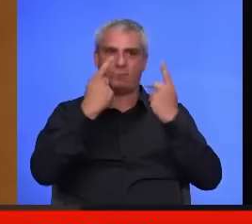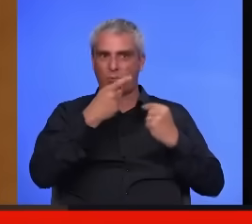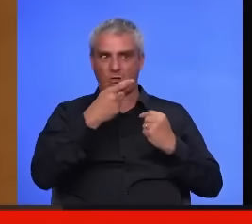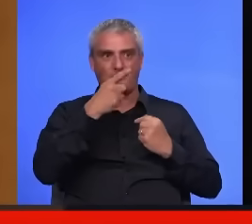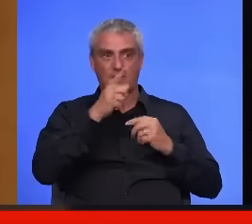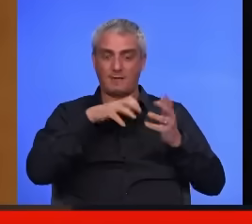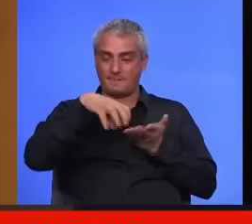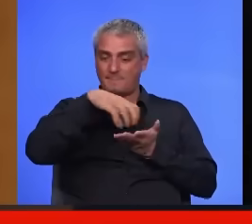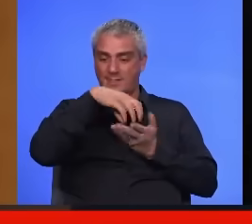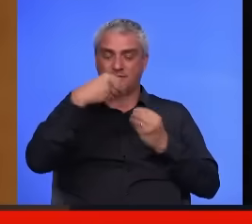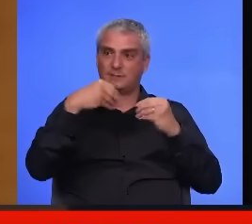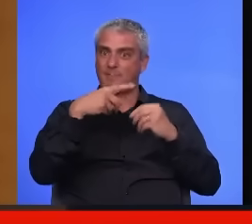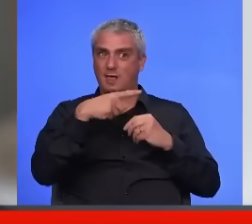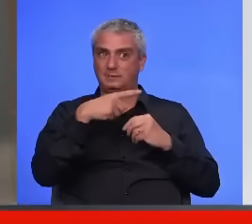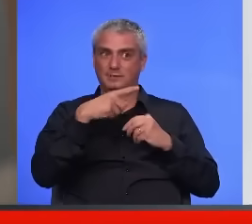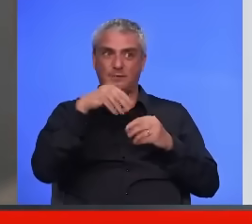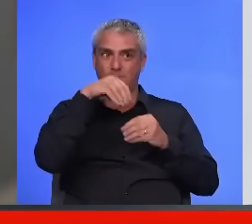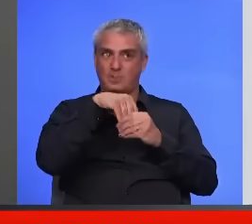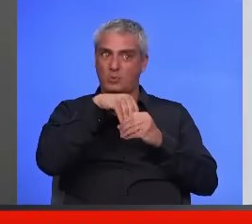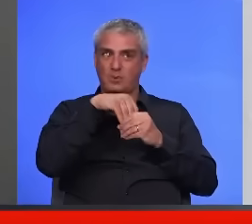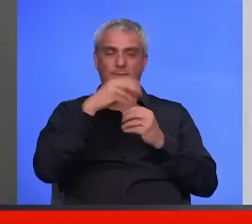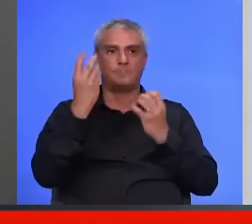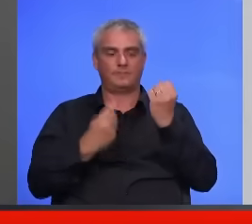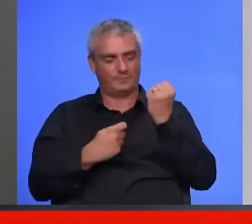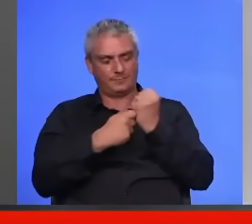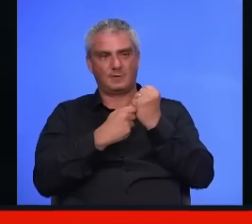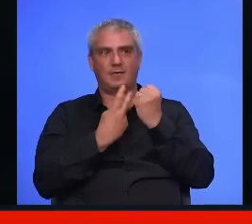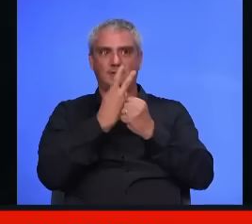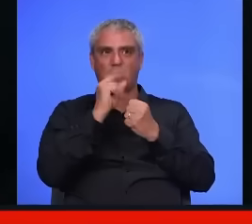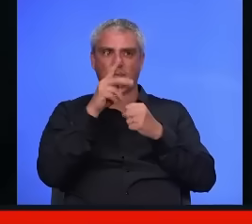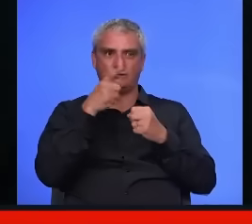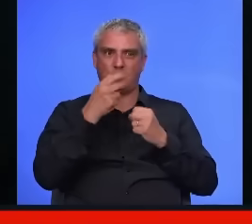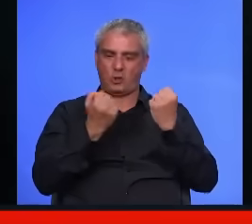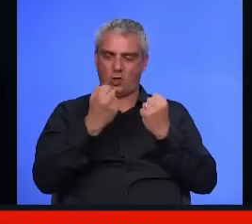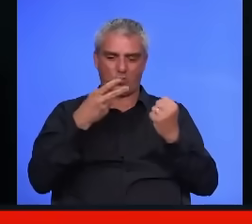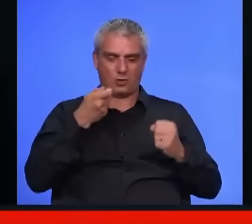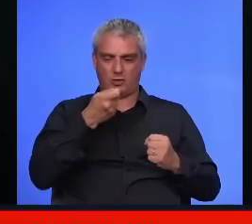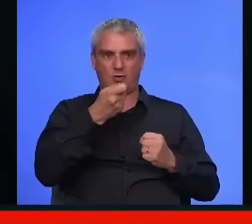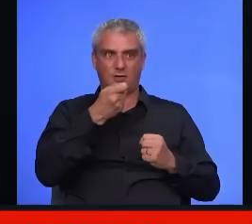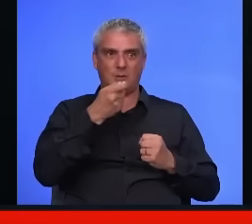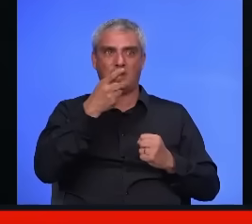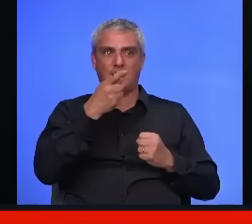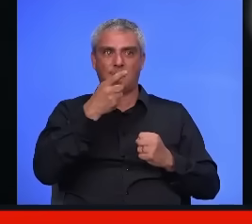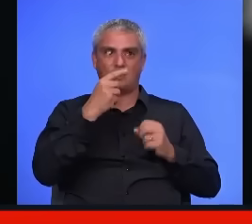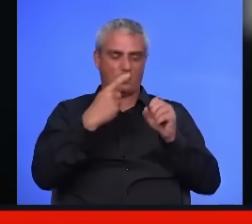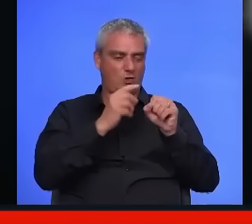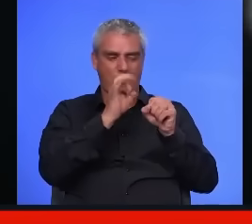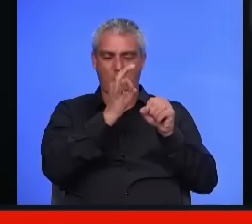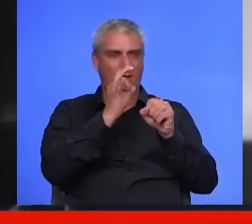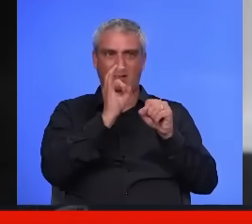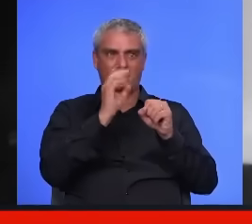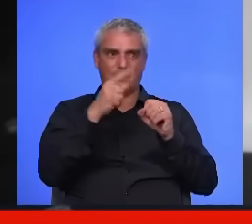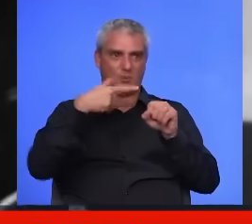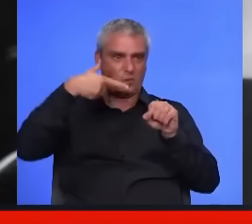אתה מדפיס להם חלק פלסטיק שבתוכו מכניסים כאלה נכון יש את המתנים שיש באוטו כן אז הם בעצם החור שם קטן מדי הם